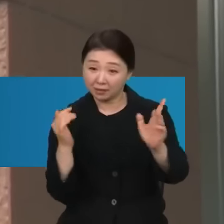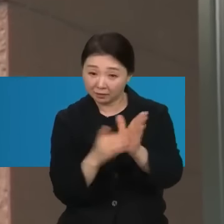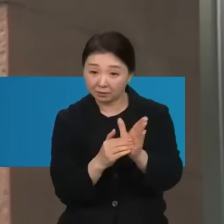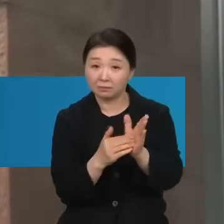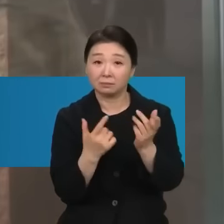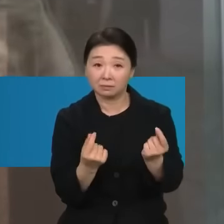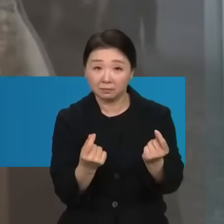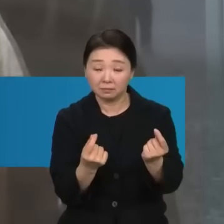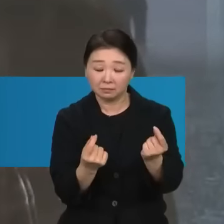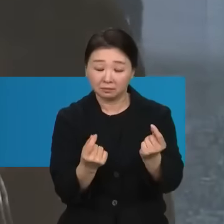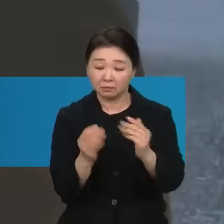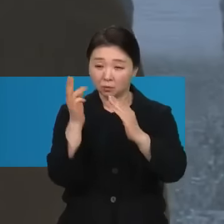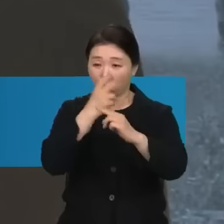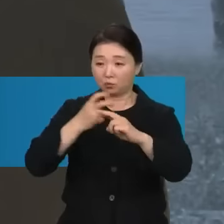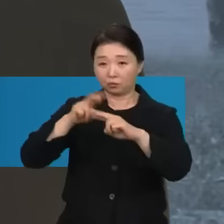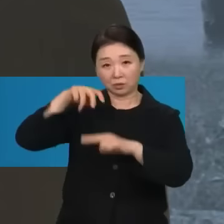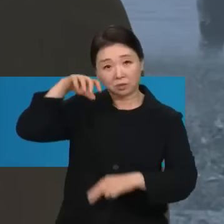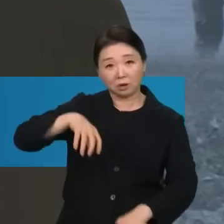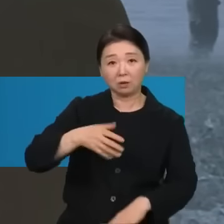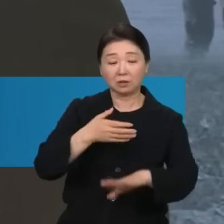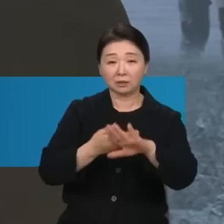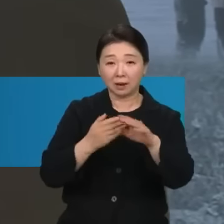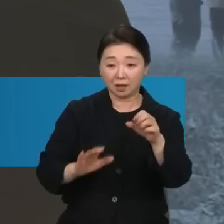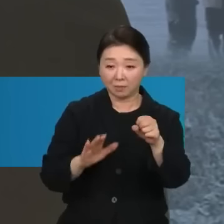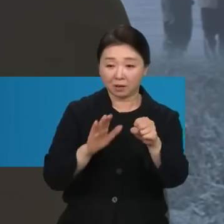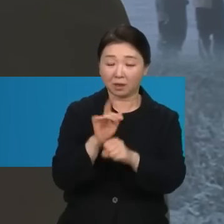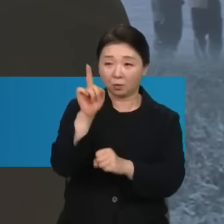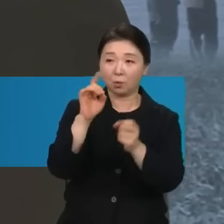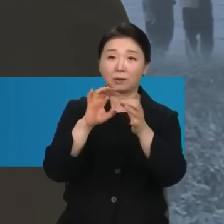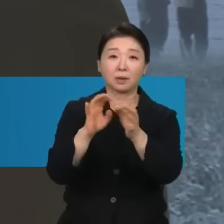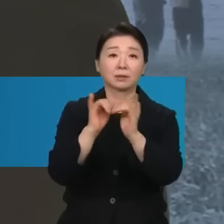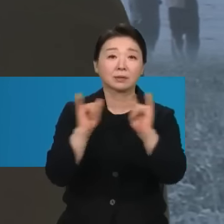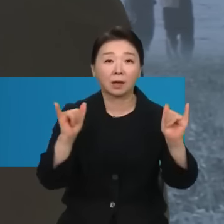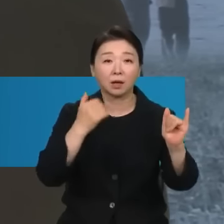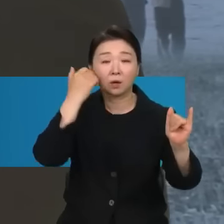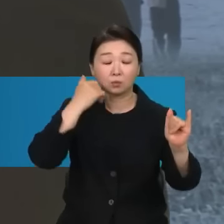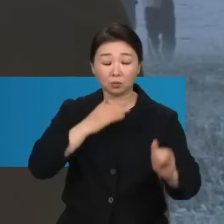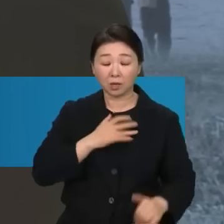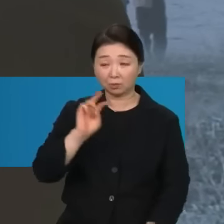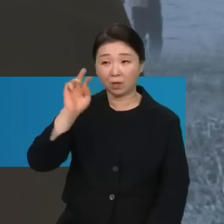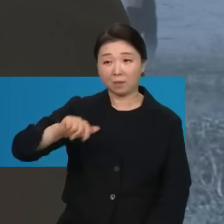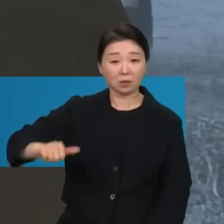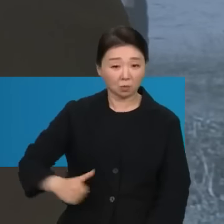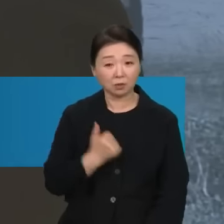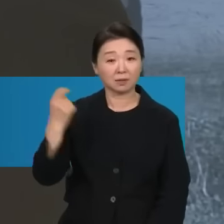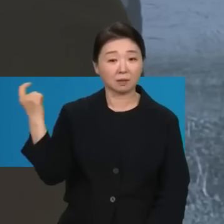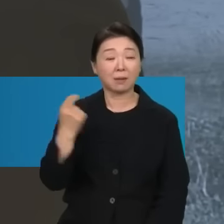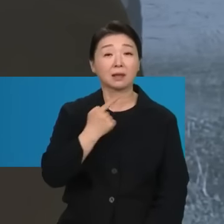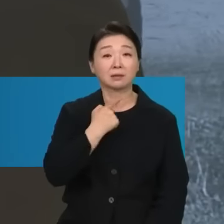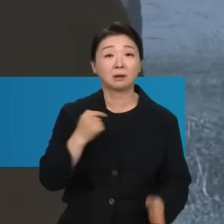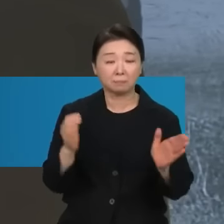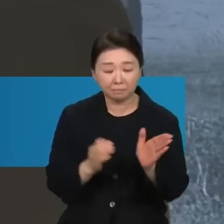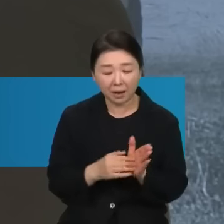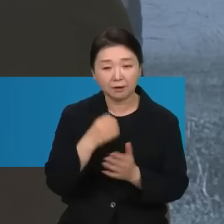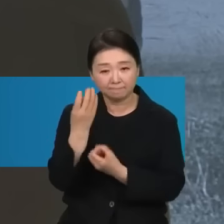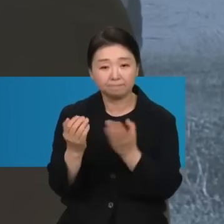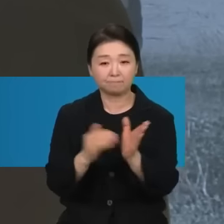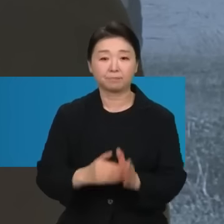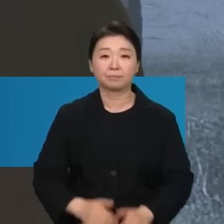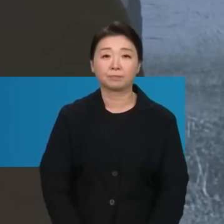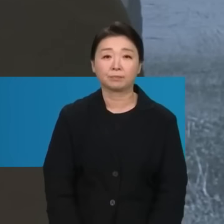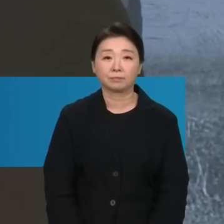주장해왔는데 공수처가 최근 또 다른 해병대 고위 간부로부터 나도 VIP가 경로했다는 말 들었다는 진술을